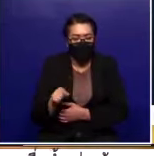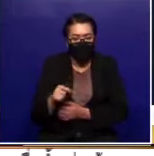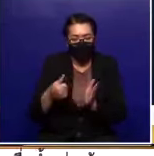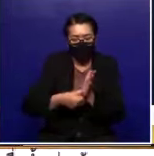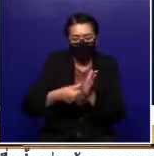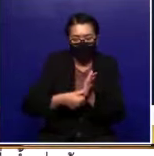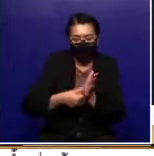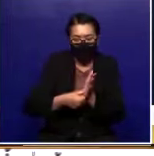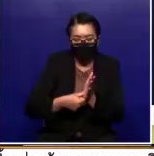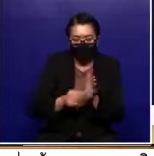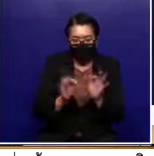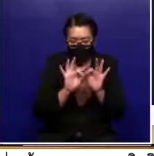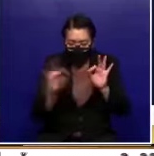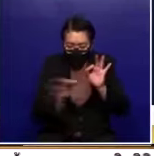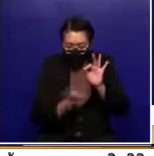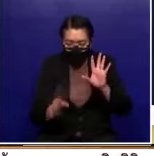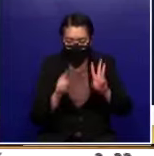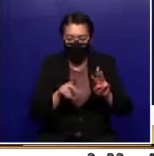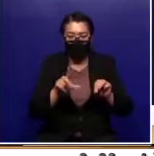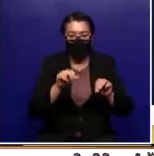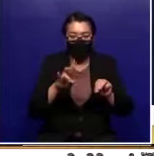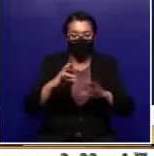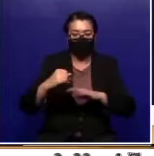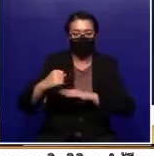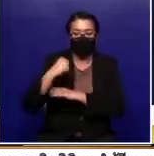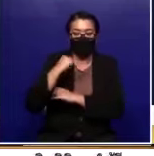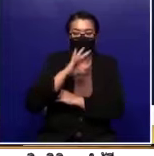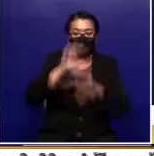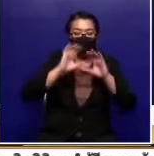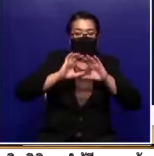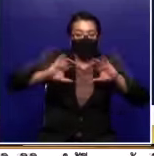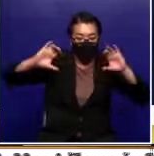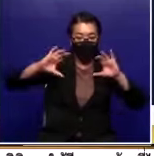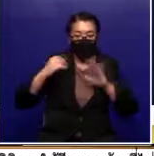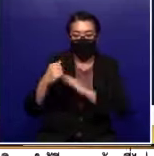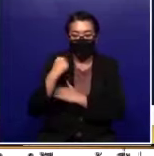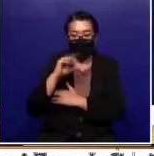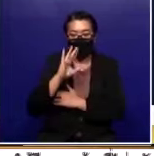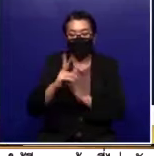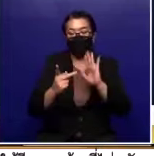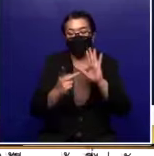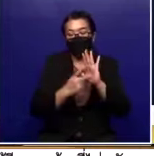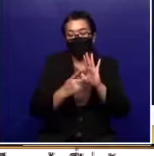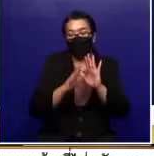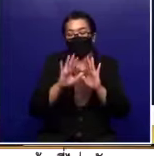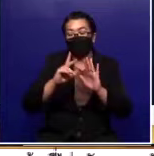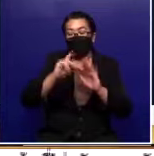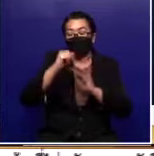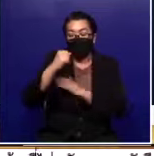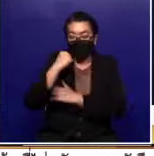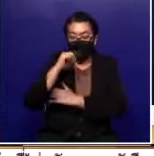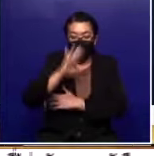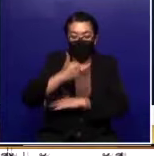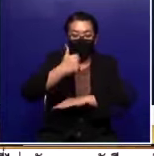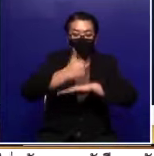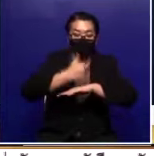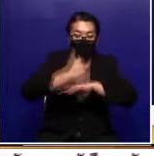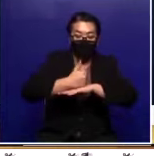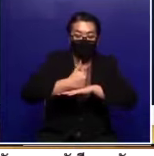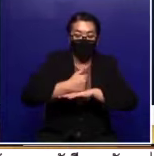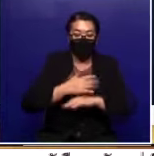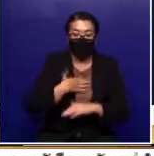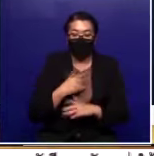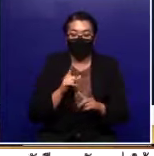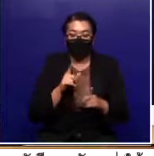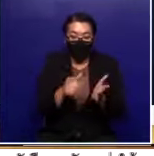ไปตีความมาตรา21ว่าเป็นอำนาจของคณะรัฐมนตรีในการกู้เงินเต็มเพดานของกฎหมายเวลาออกกฎหมายท่านถามสภาแต่เวลาท่านไปงบ